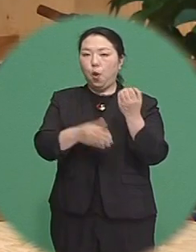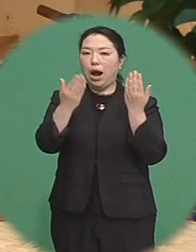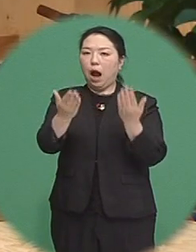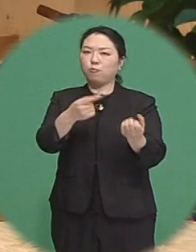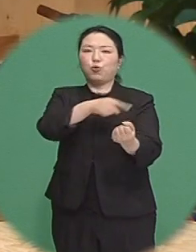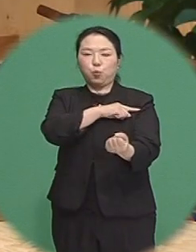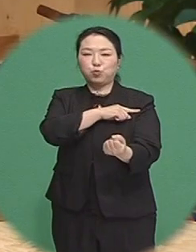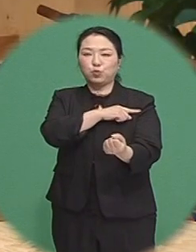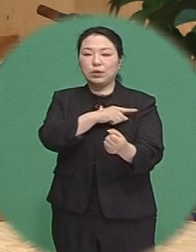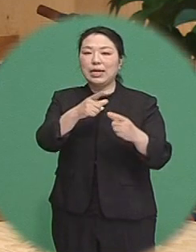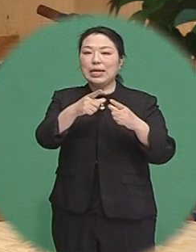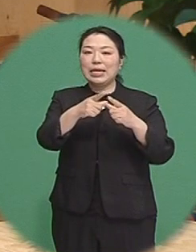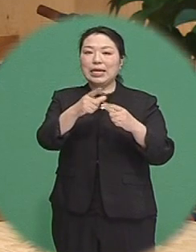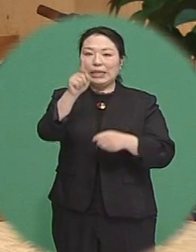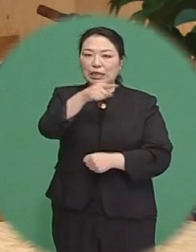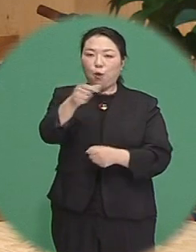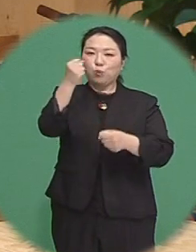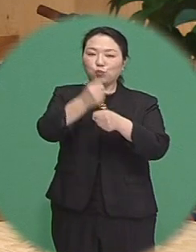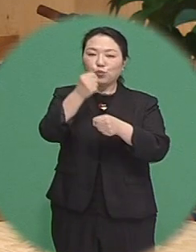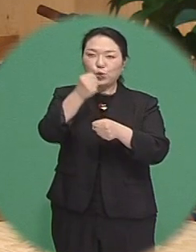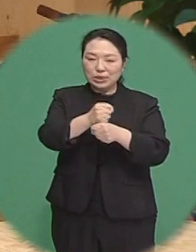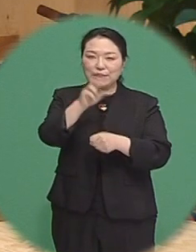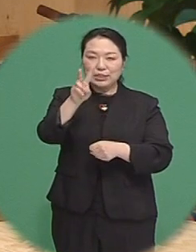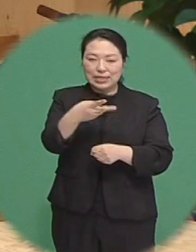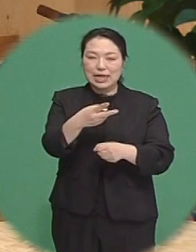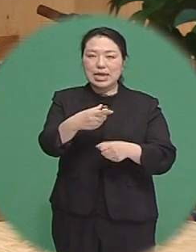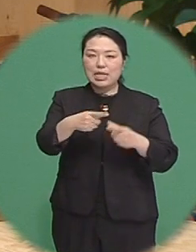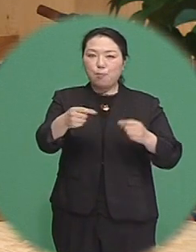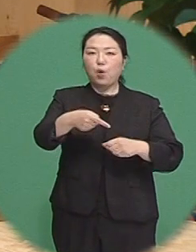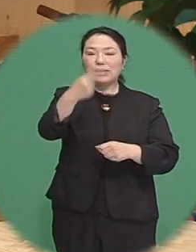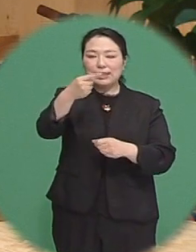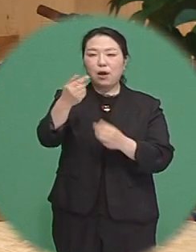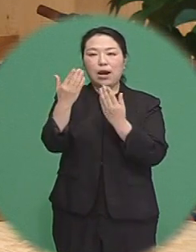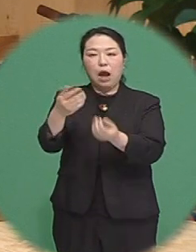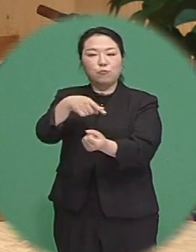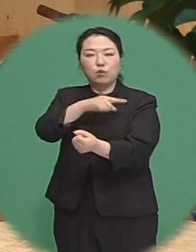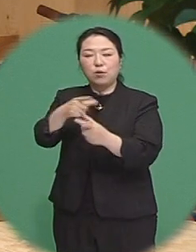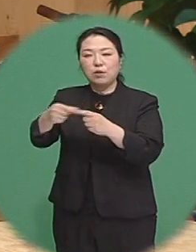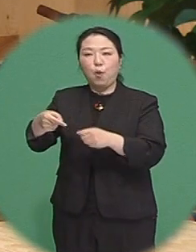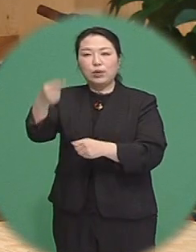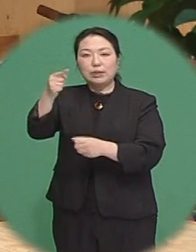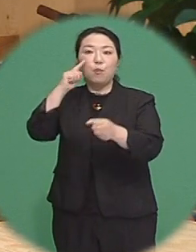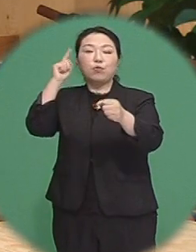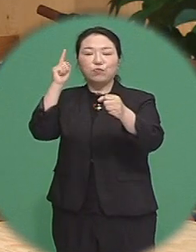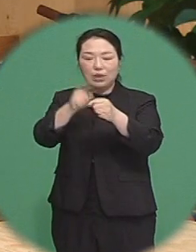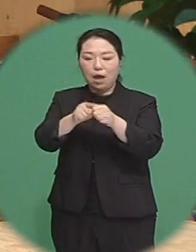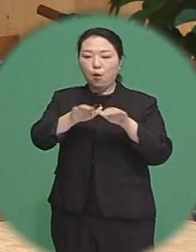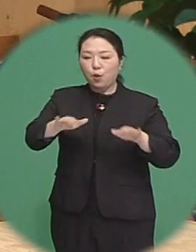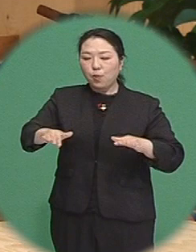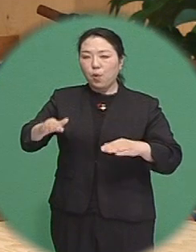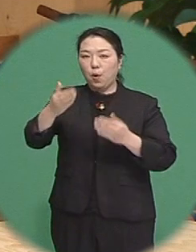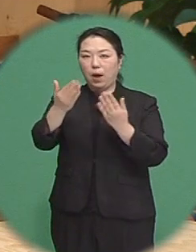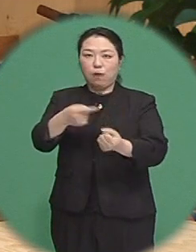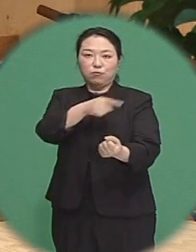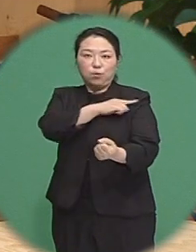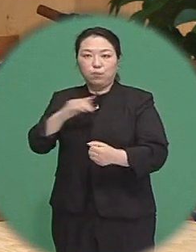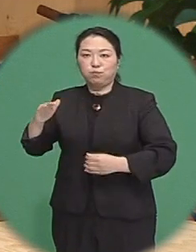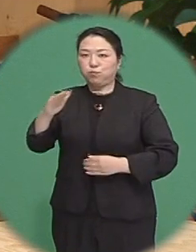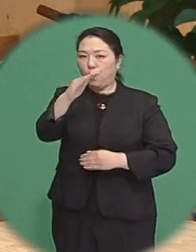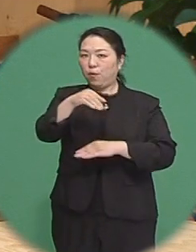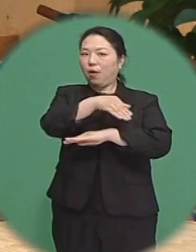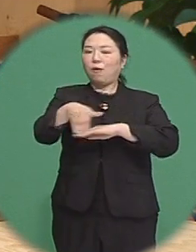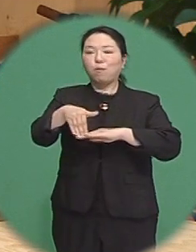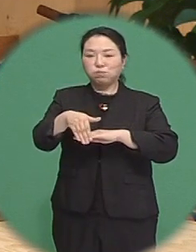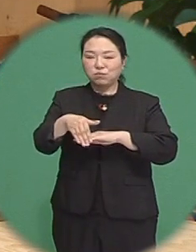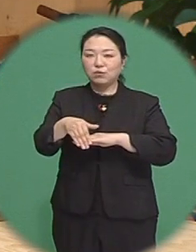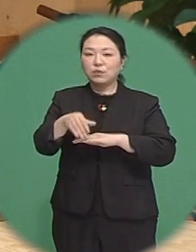です人づくり日本一と学力日本一に向けて児童生徒の書く力向上策を強化しますその